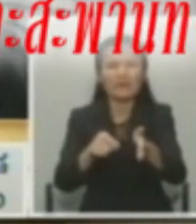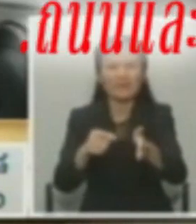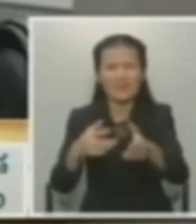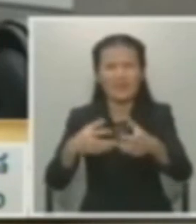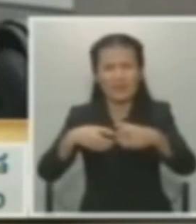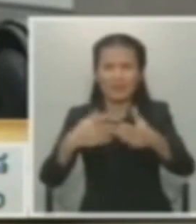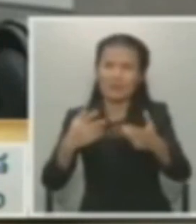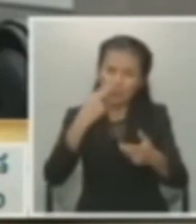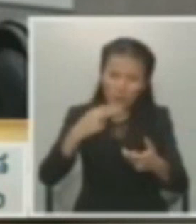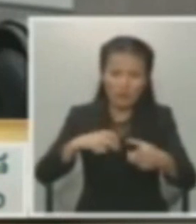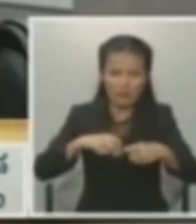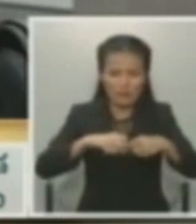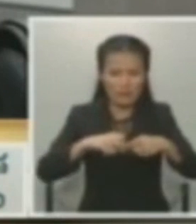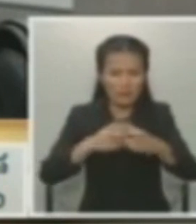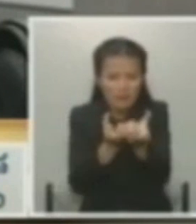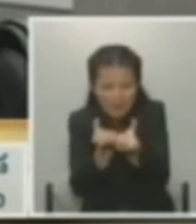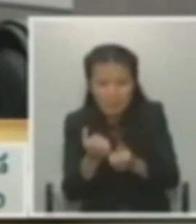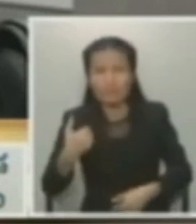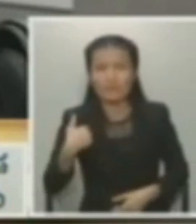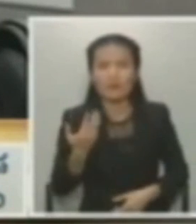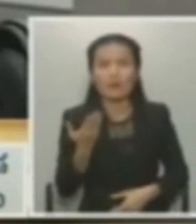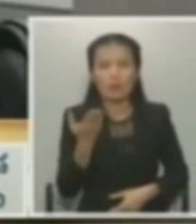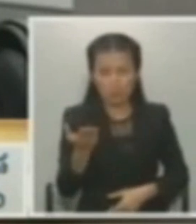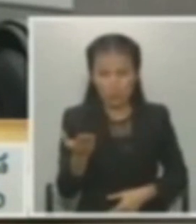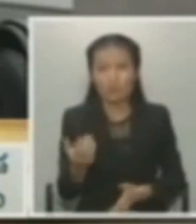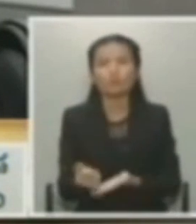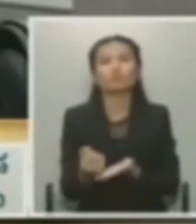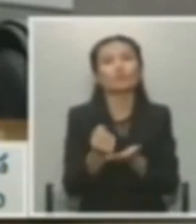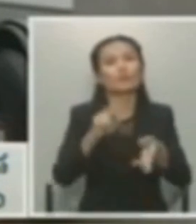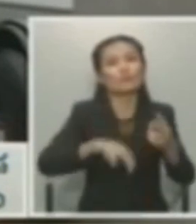คอสะพานพังหมดแล้ววันนี้ก็อยากให้กรมทางหลวงช่วยไปดูแลขอบพระคุณครับ